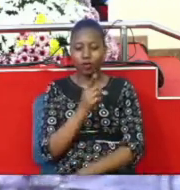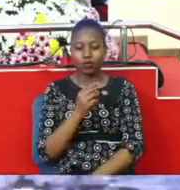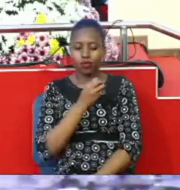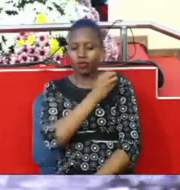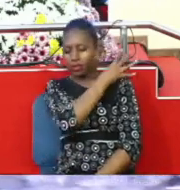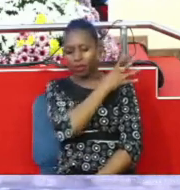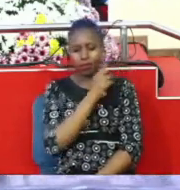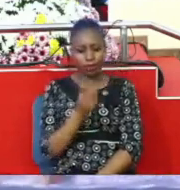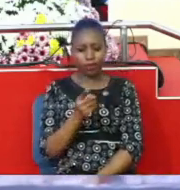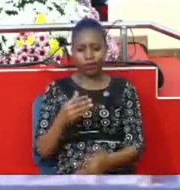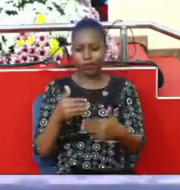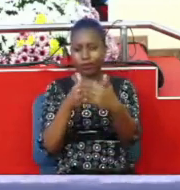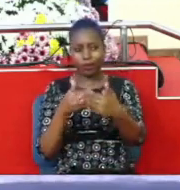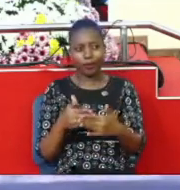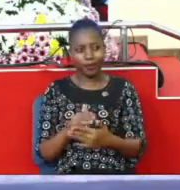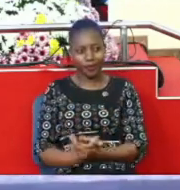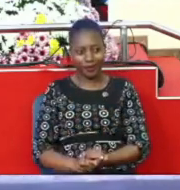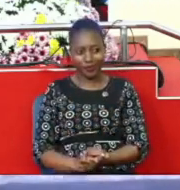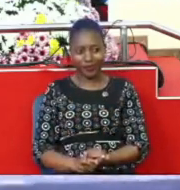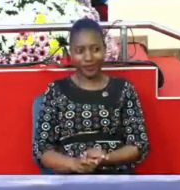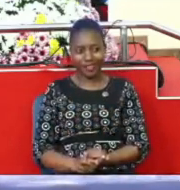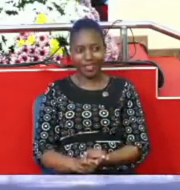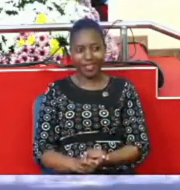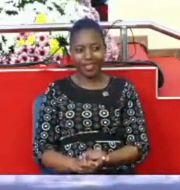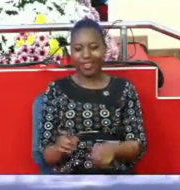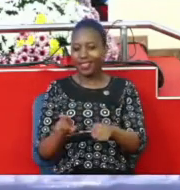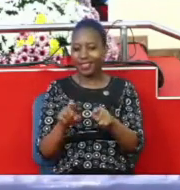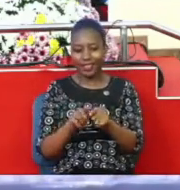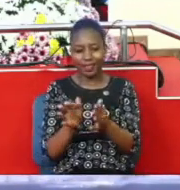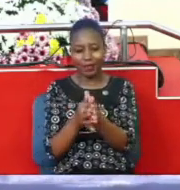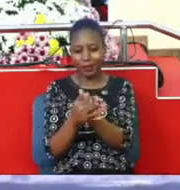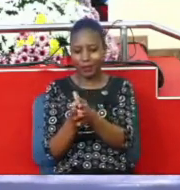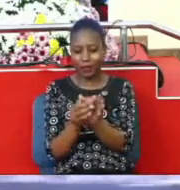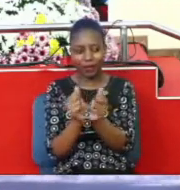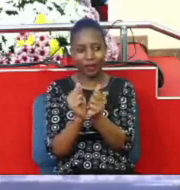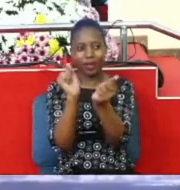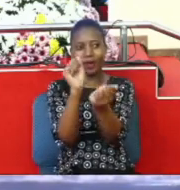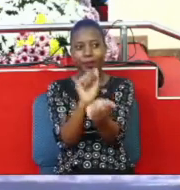So, Paulo wanasema, ninaamuka, ninaamua sifanyi dhambi. Lakini, ninajikuta,